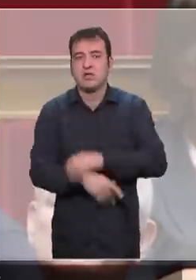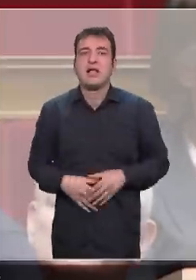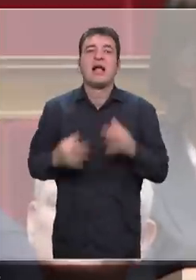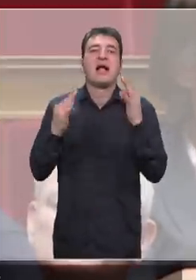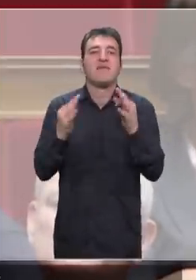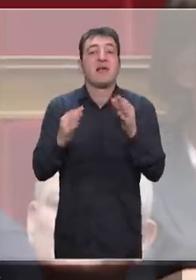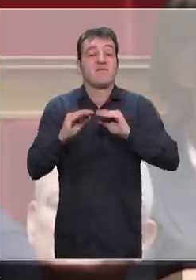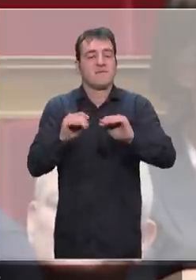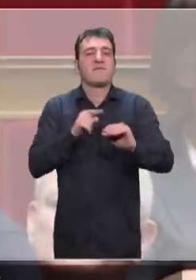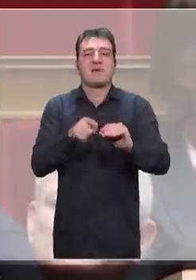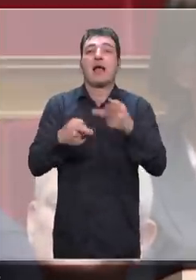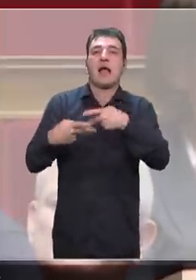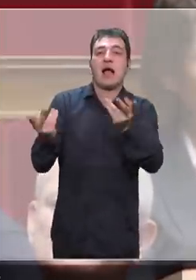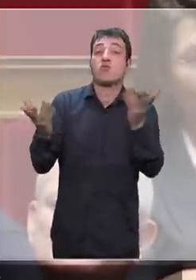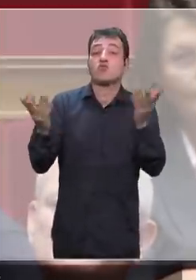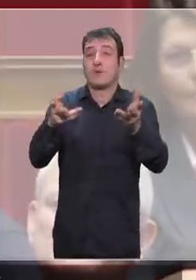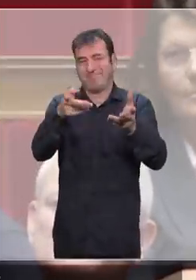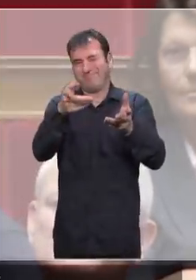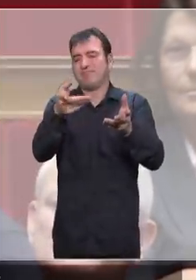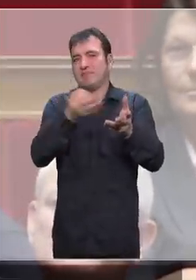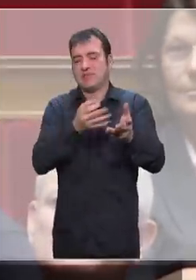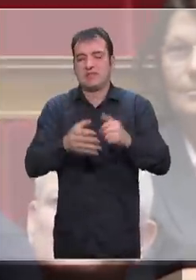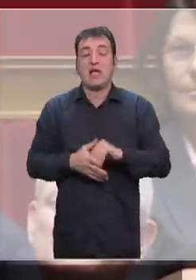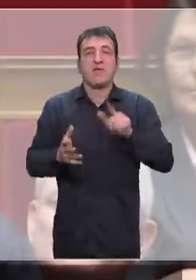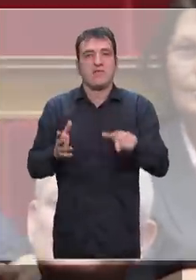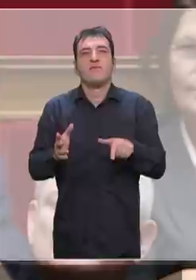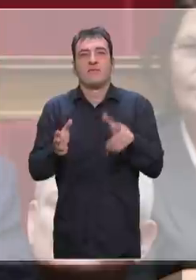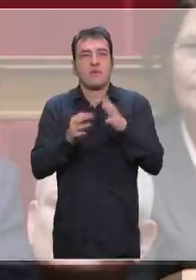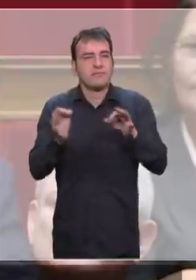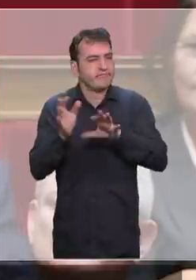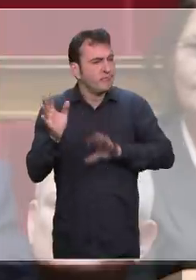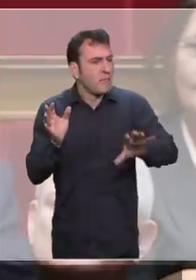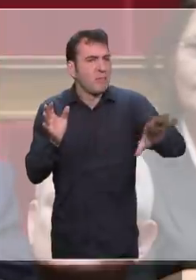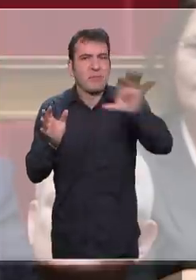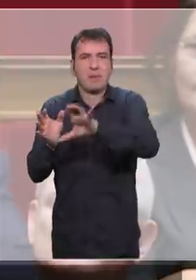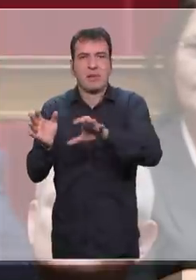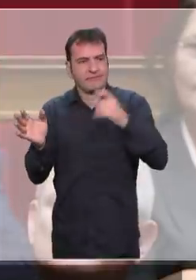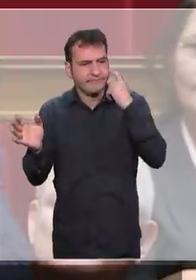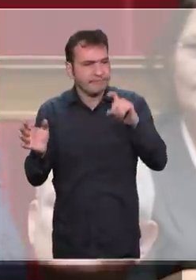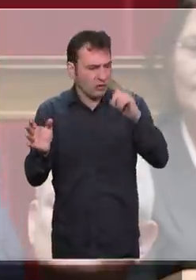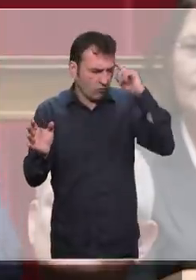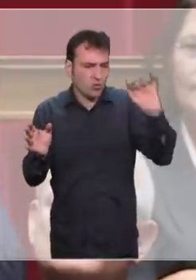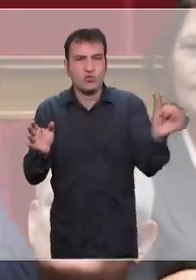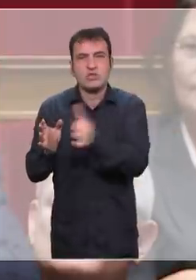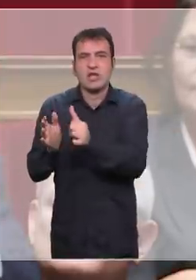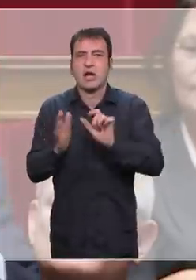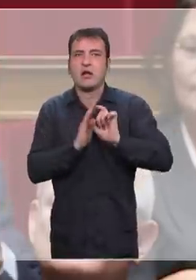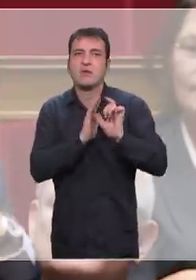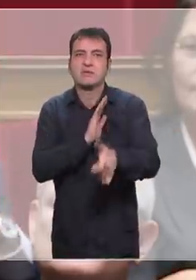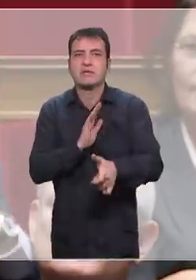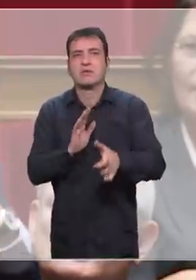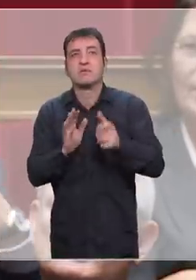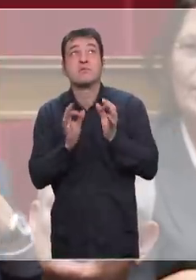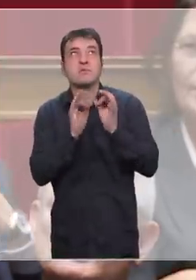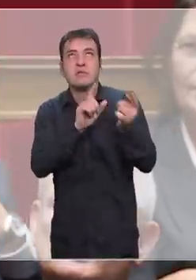cite, qu'il s'agissait de regarder territoire par territoire ce que sont déjà les conséquences du dérèglement climatique et la manière dont on peut prendre des